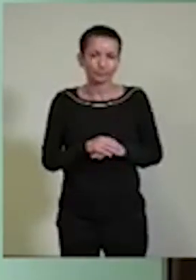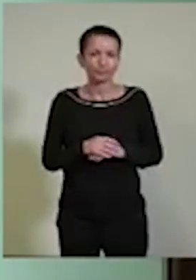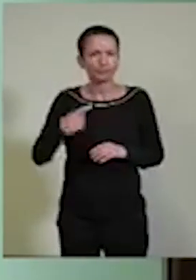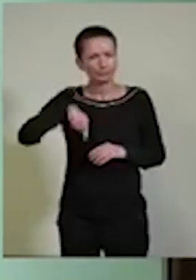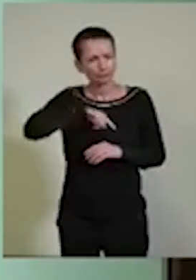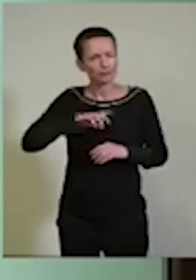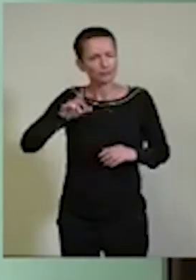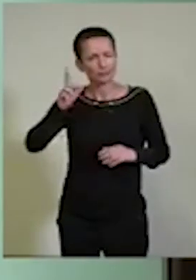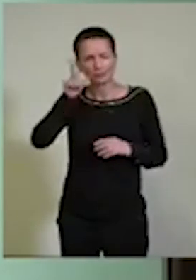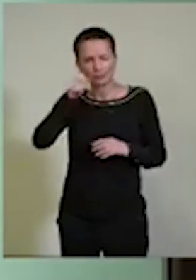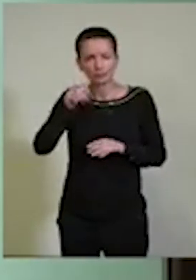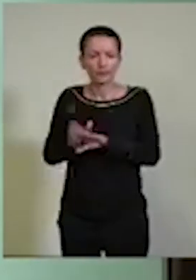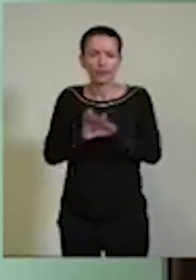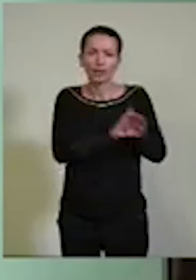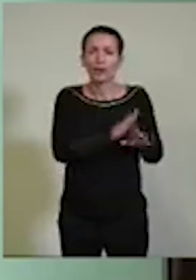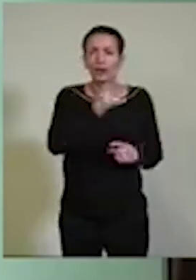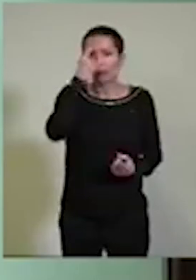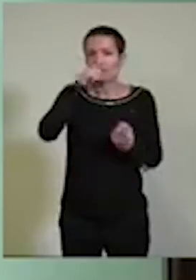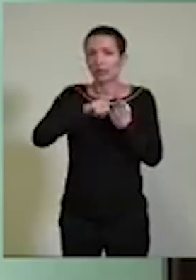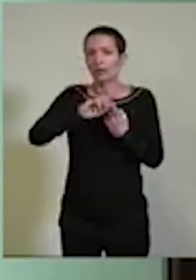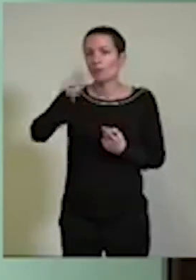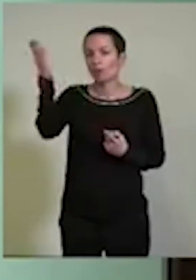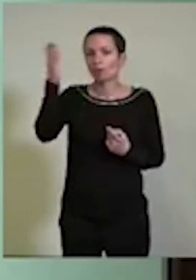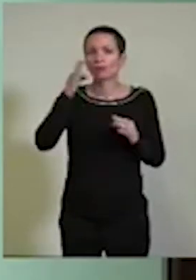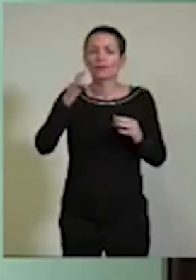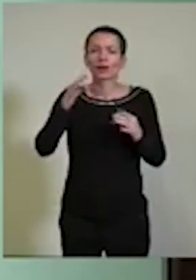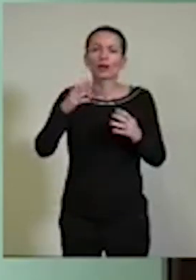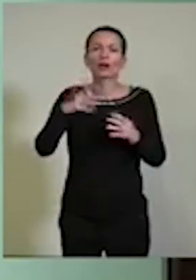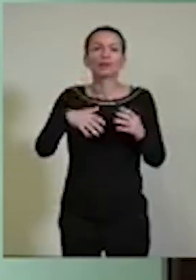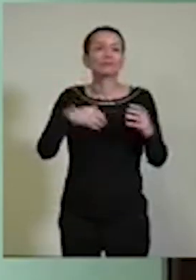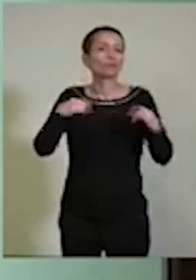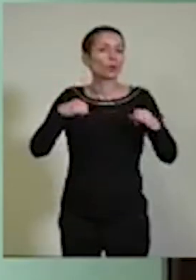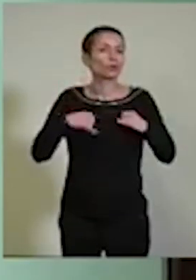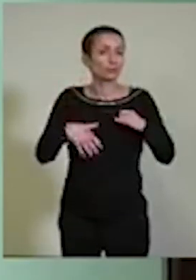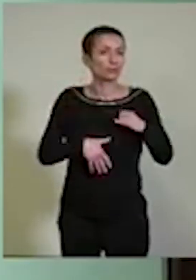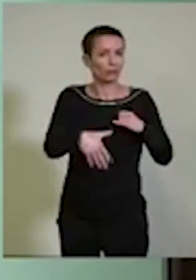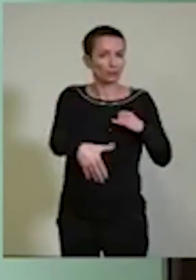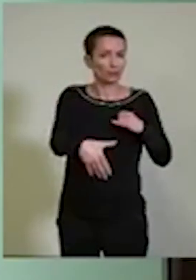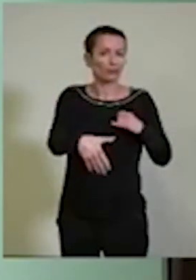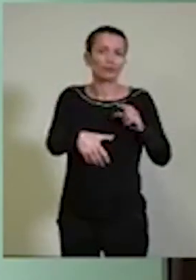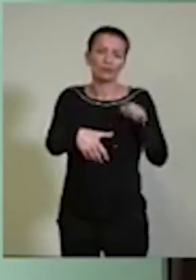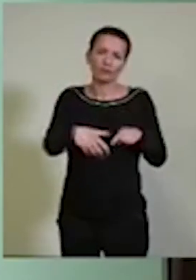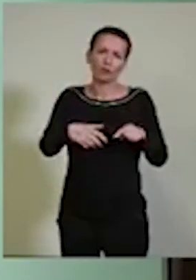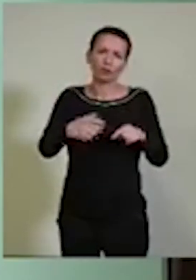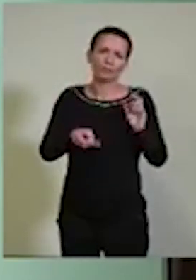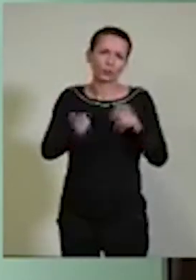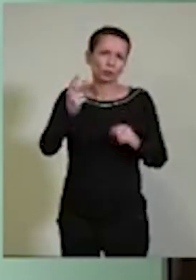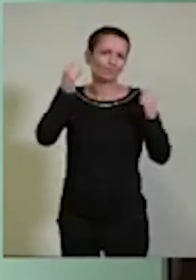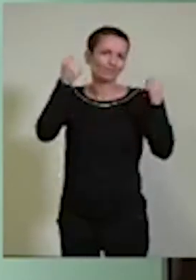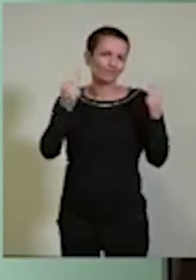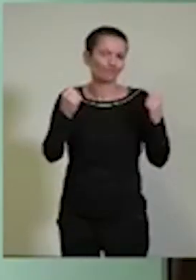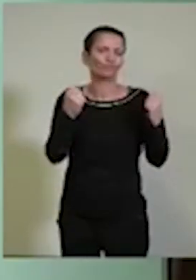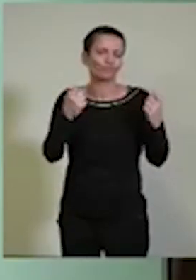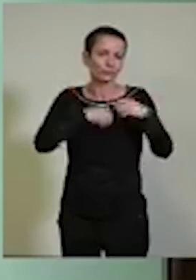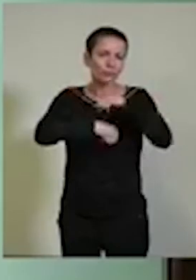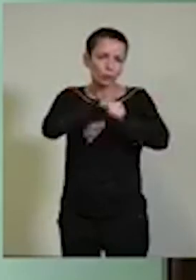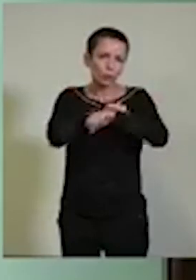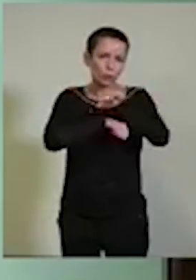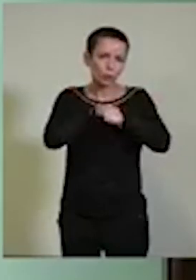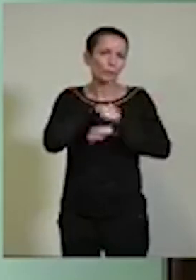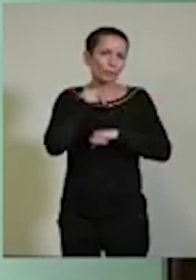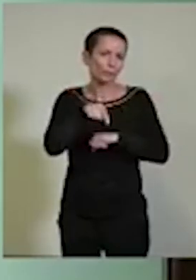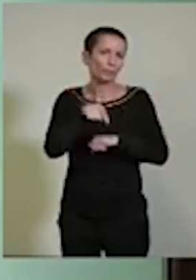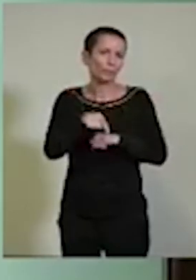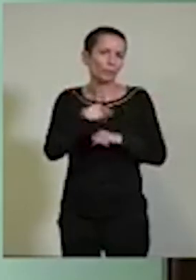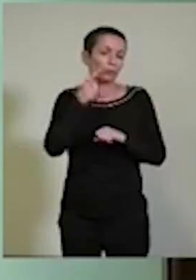y a une grosse question qui est le traitement des congés maternité, qui est à renforcer. Il est important de renforcer le traitement des congés maternité